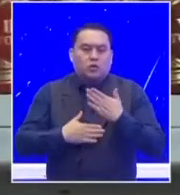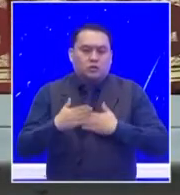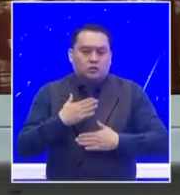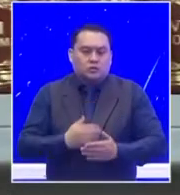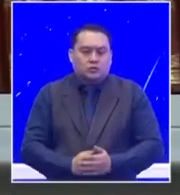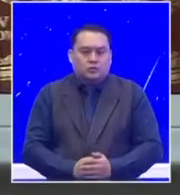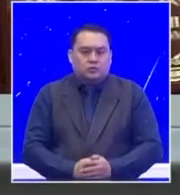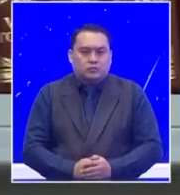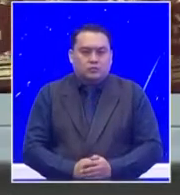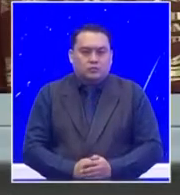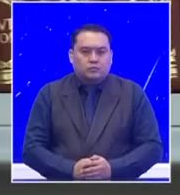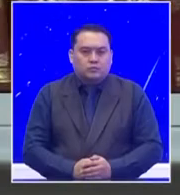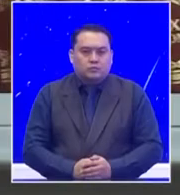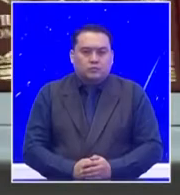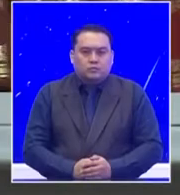шықты.